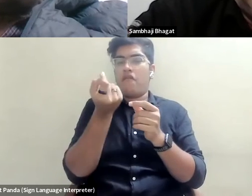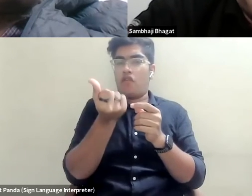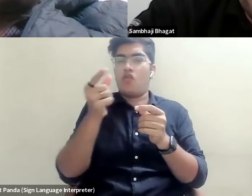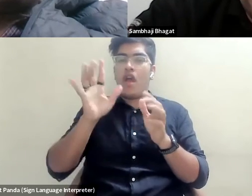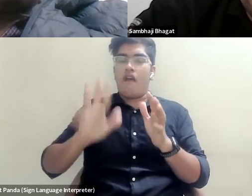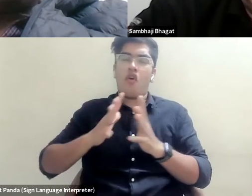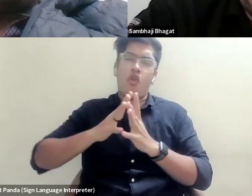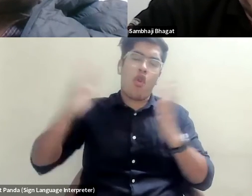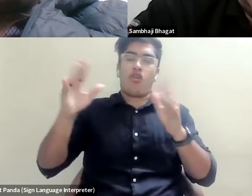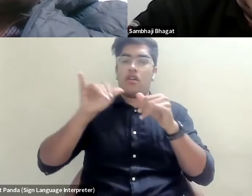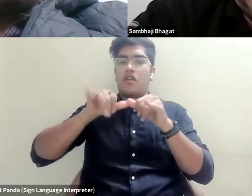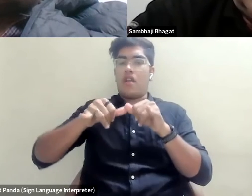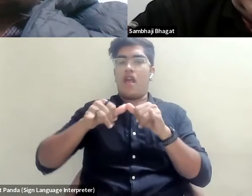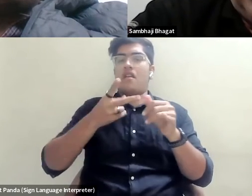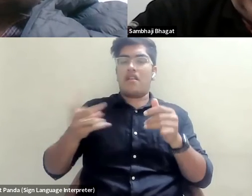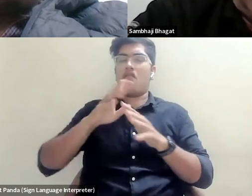ज्यादा